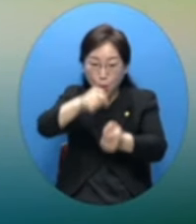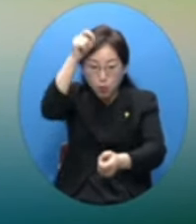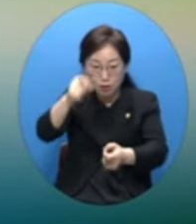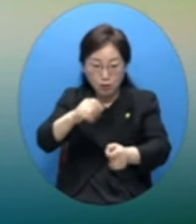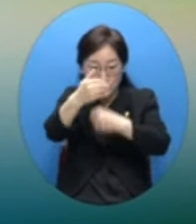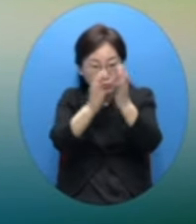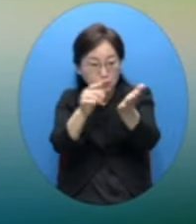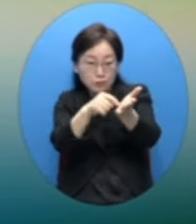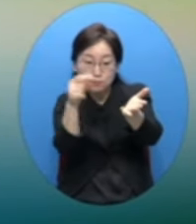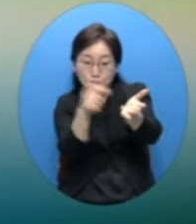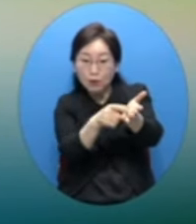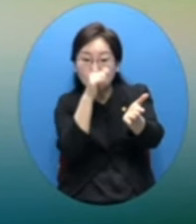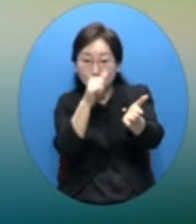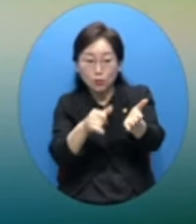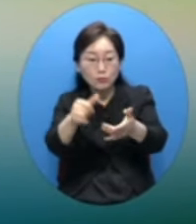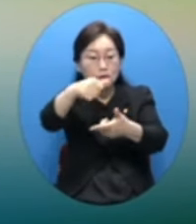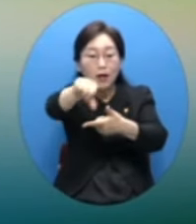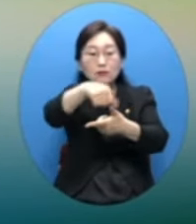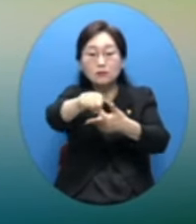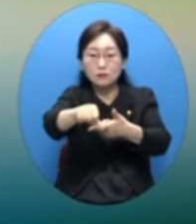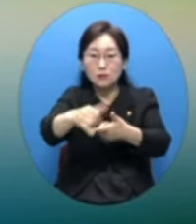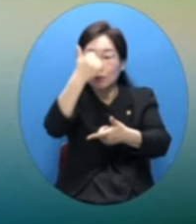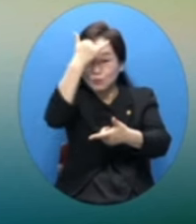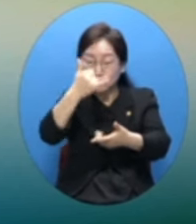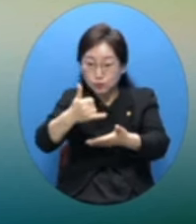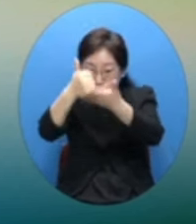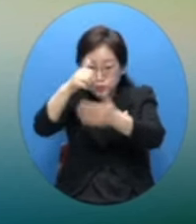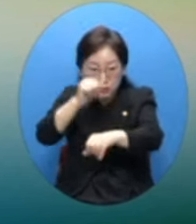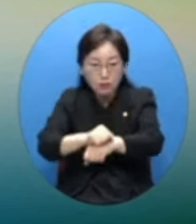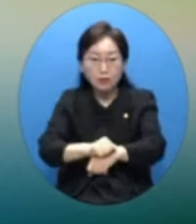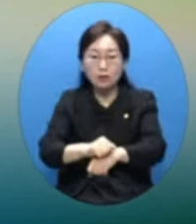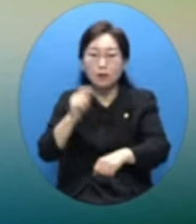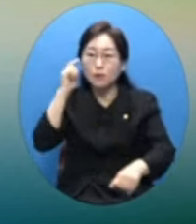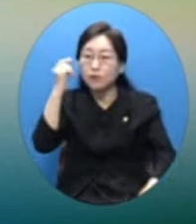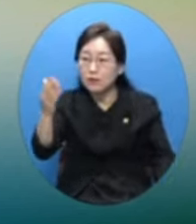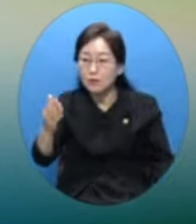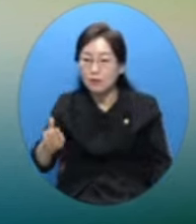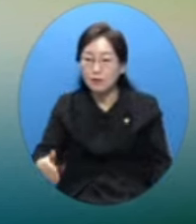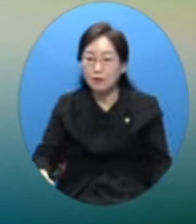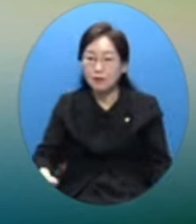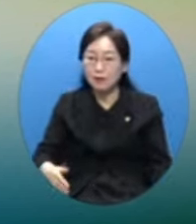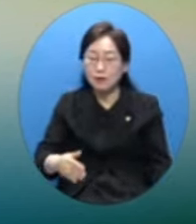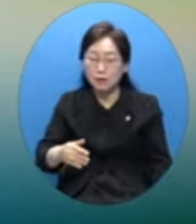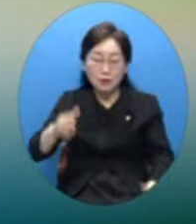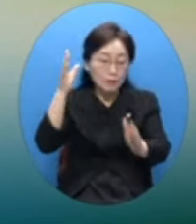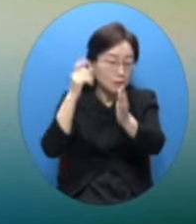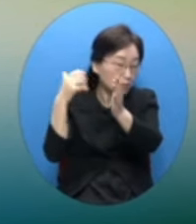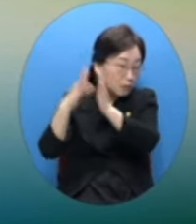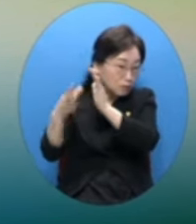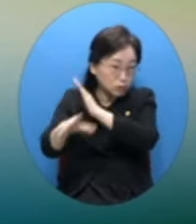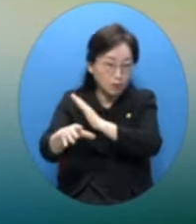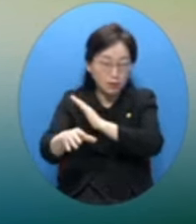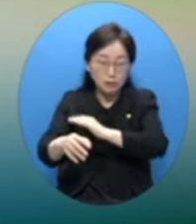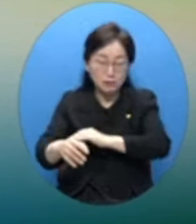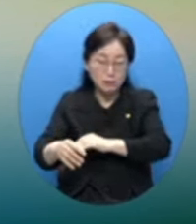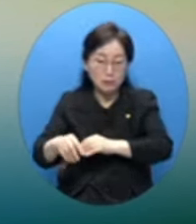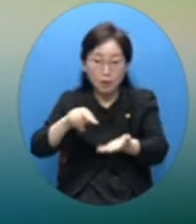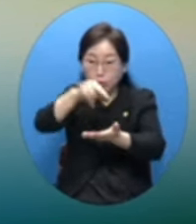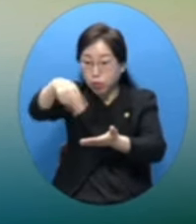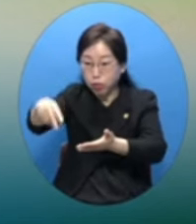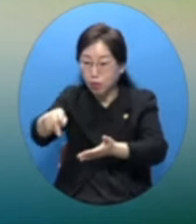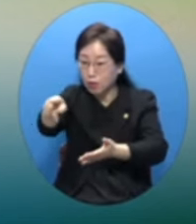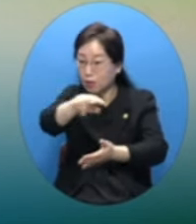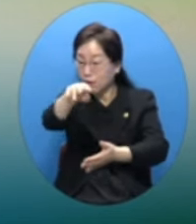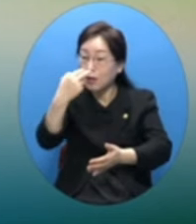있는데 우리 유진이만큼 부모를 사랑하는 아이가 없는데요. 부모를 안 듣고 말썽 부리는 아이들은 다 잘 살고 있는데 왜 우리